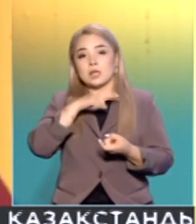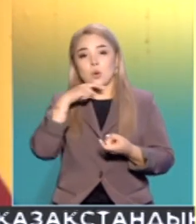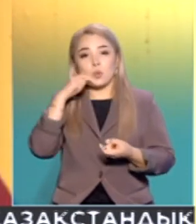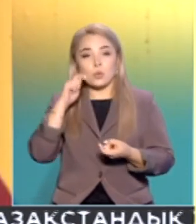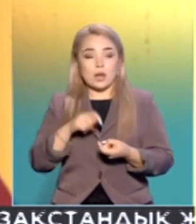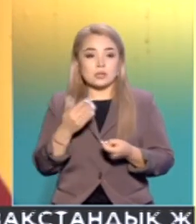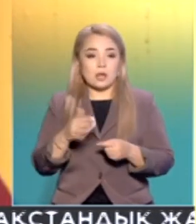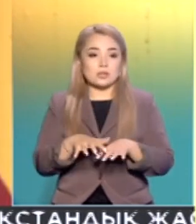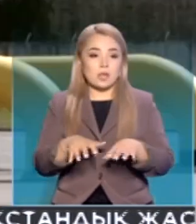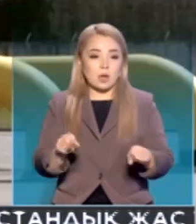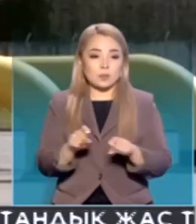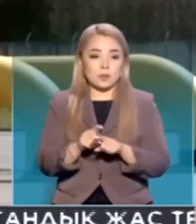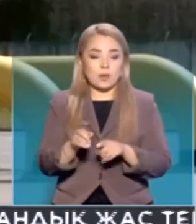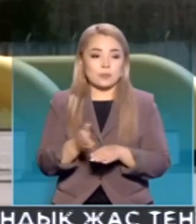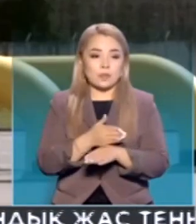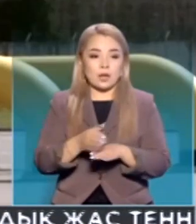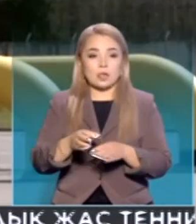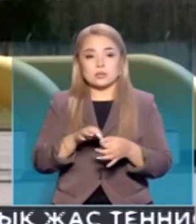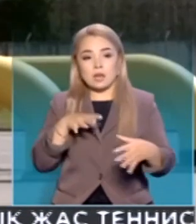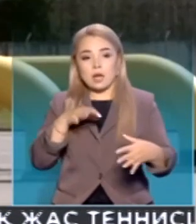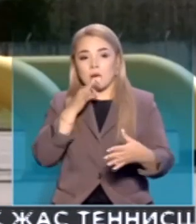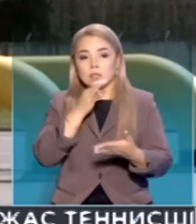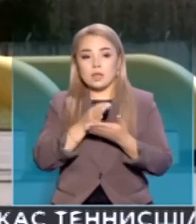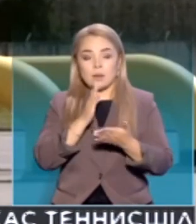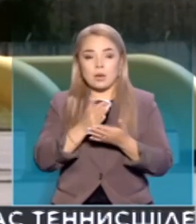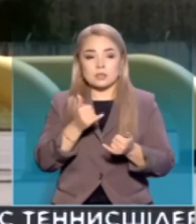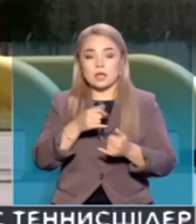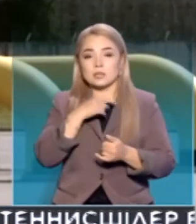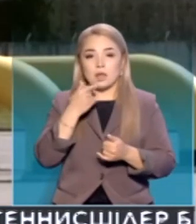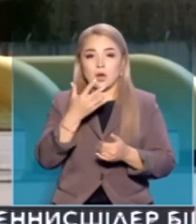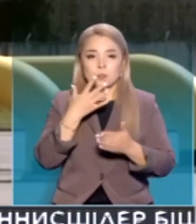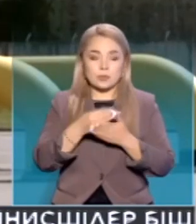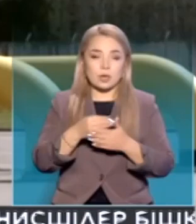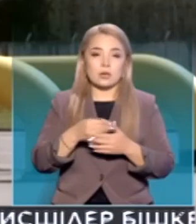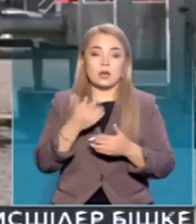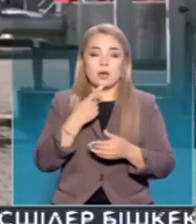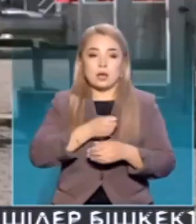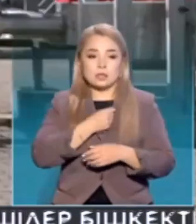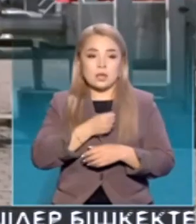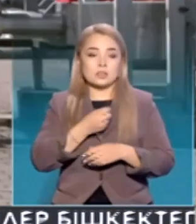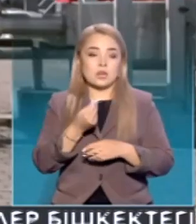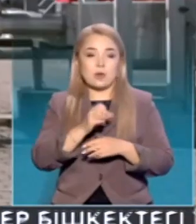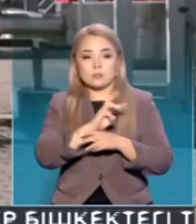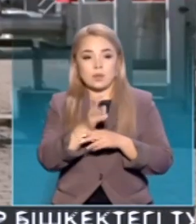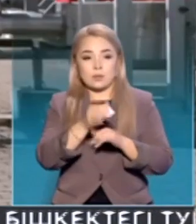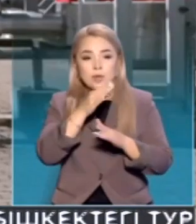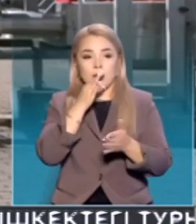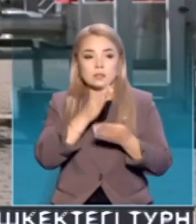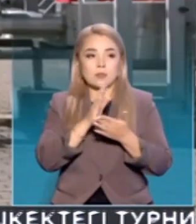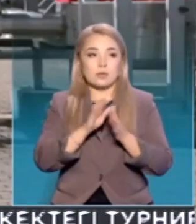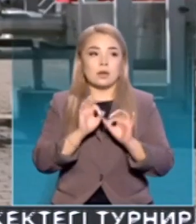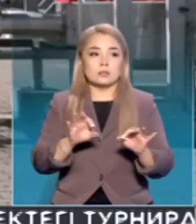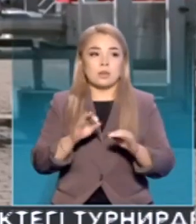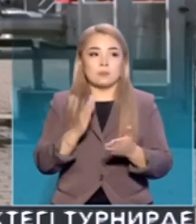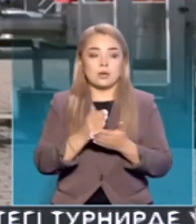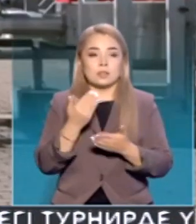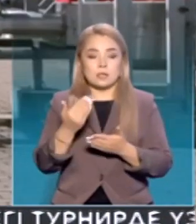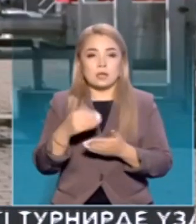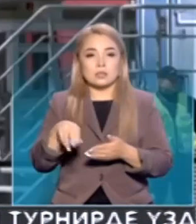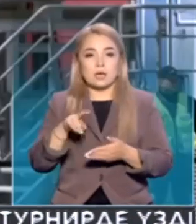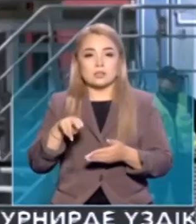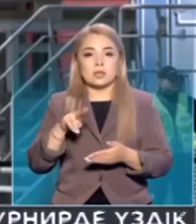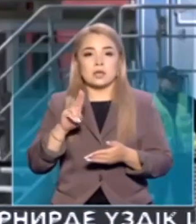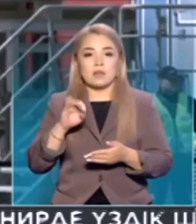басып кірген үшін үзіп отыр. Біз Ресейдің әскери машинасын әрі қарай қаржыландыра алмаймыз, дейді аталған министрлік басшысы Дайниус